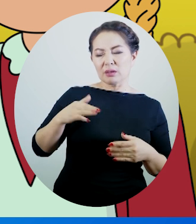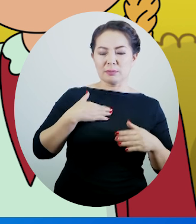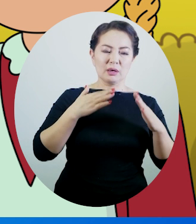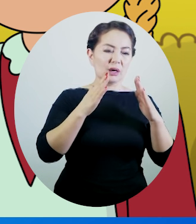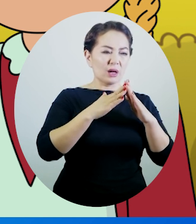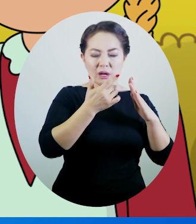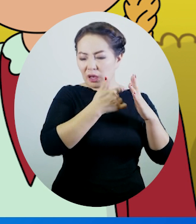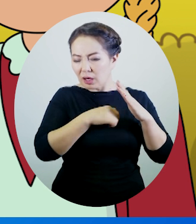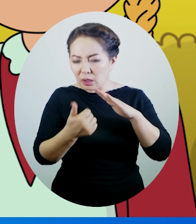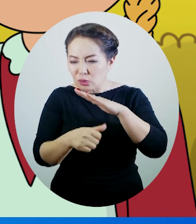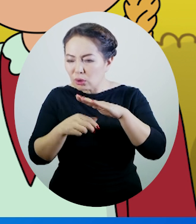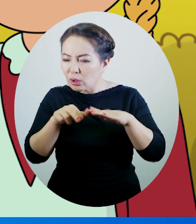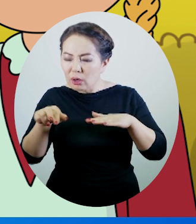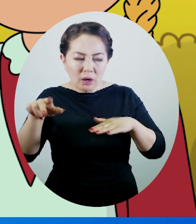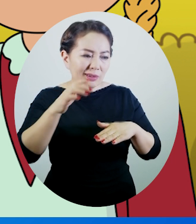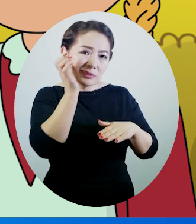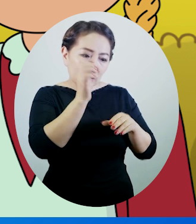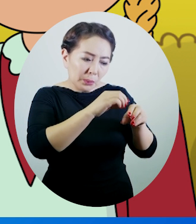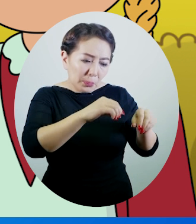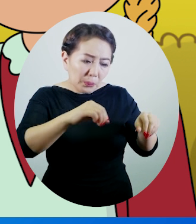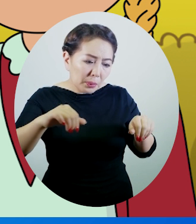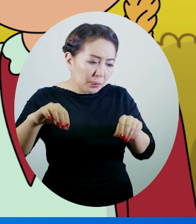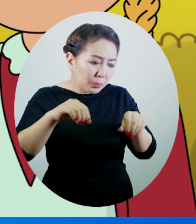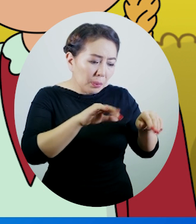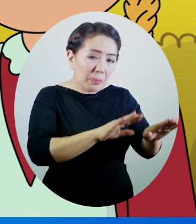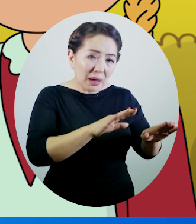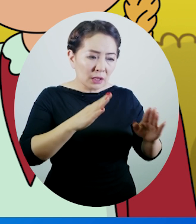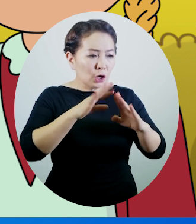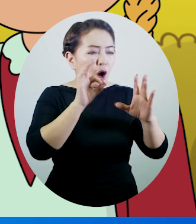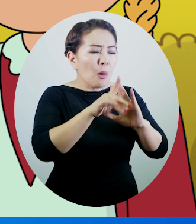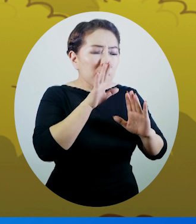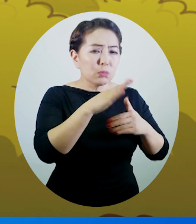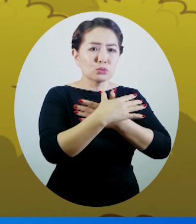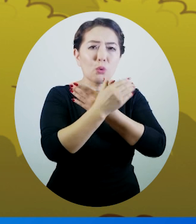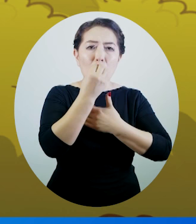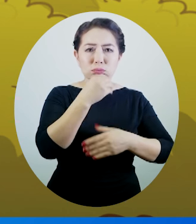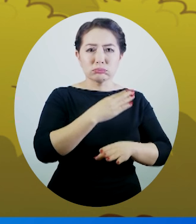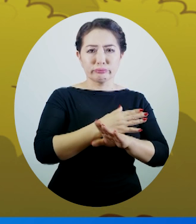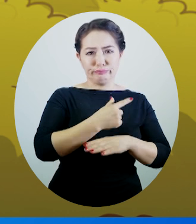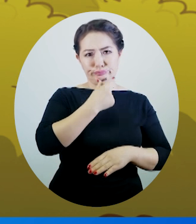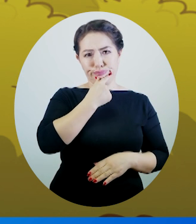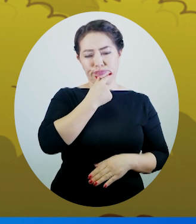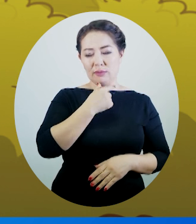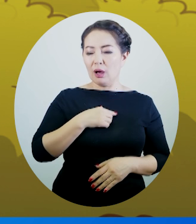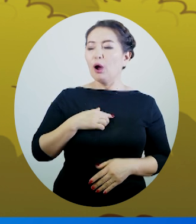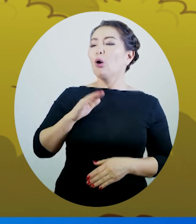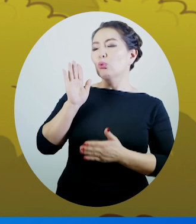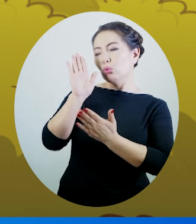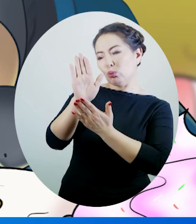тулд талхны үүрмэг үлдээж явсан боловч шувуу идчихсэн байх юм. Оо, тийм үү.